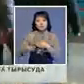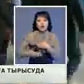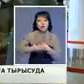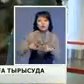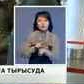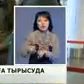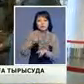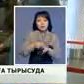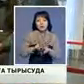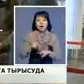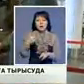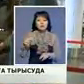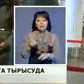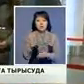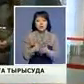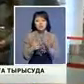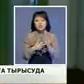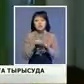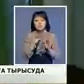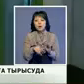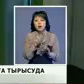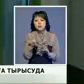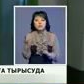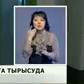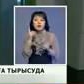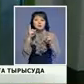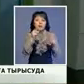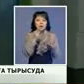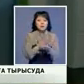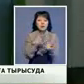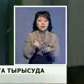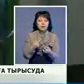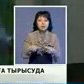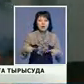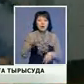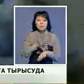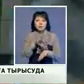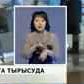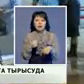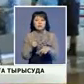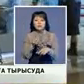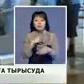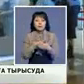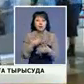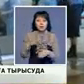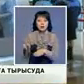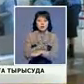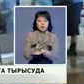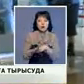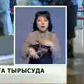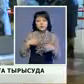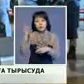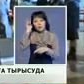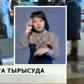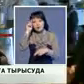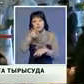аптасына 8000-ға жуық жолаушы қатынайды. Осы ретте Астана әуежайында пандемиялық тұмау түрлерінің алдын алу мақсатында оқу-жаттығу